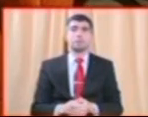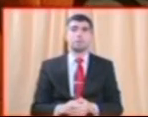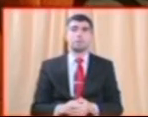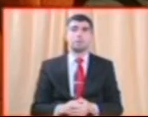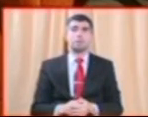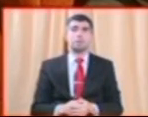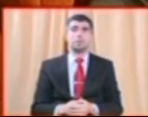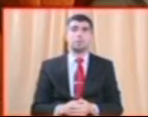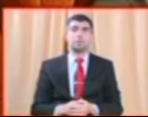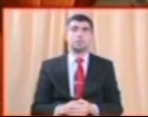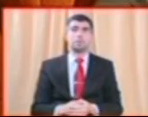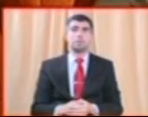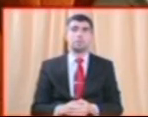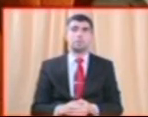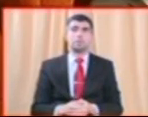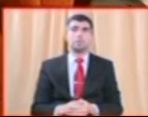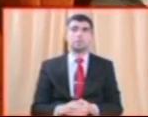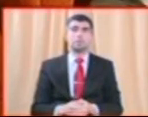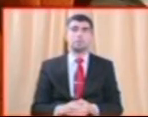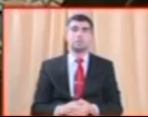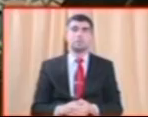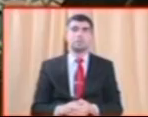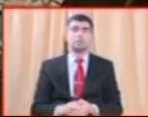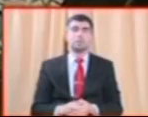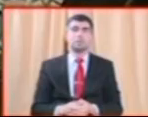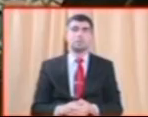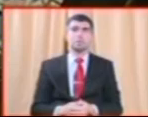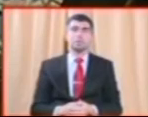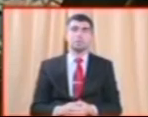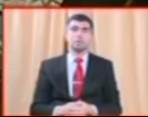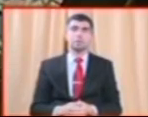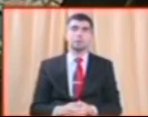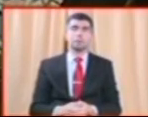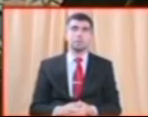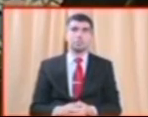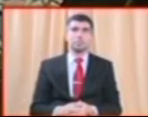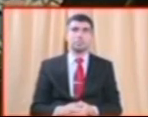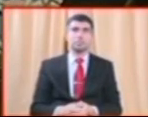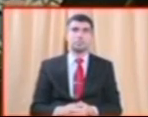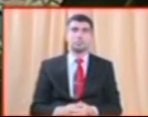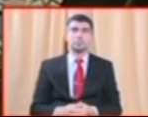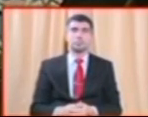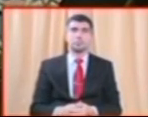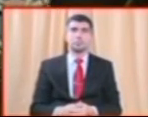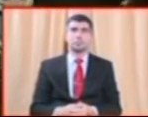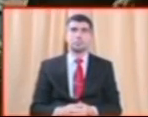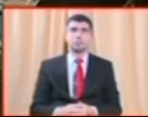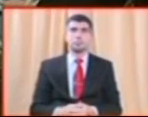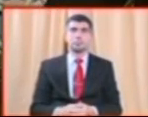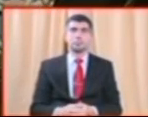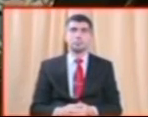تفضل سيدنا السادة النواب، خليوا السيد الوزير يكمل الجواب ديالو. تفضل سيدنا. الله يغفر لك السيد الوزير.